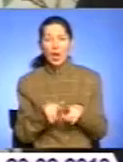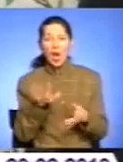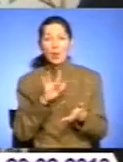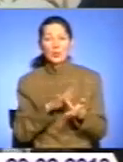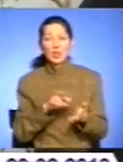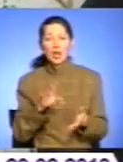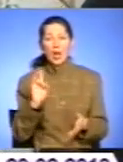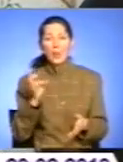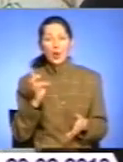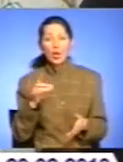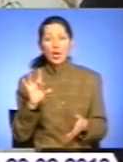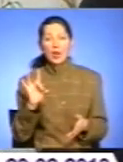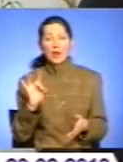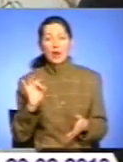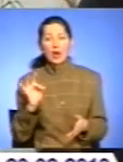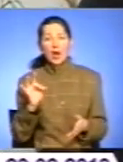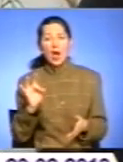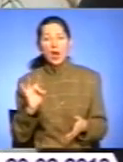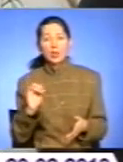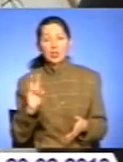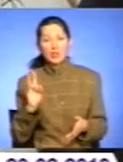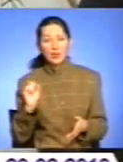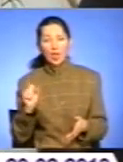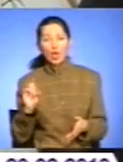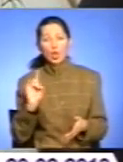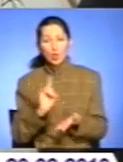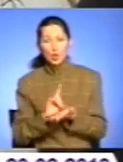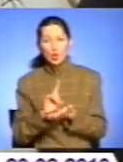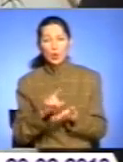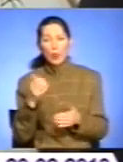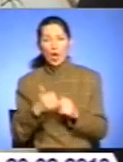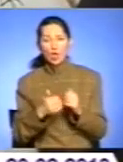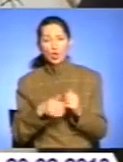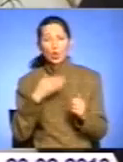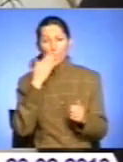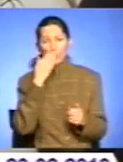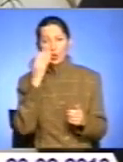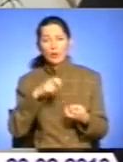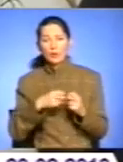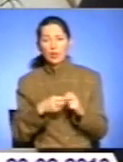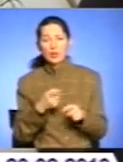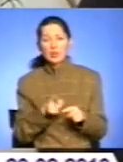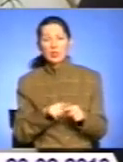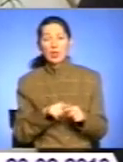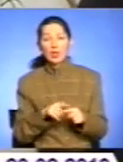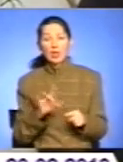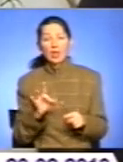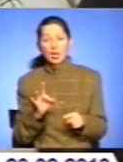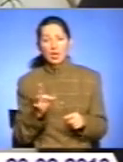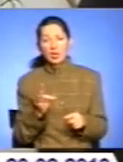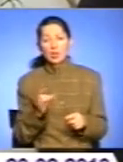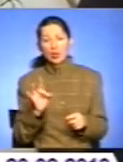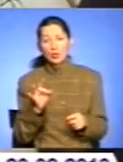містах, як Миколаїв, Рівне, Суми, Херсон, Ужгород, Івано-Франківськ, ці тарифи у розмірі 2 гривні вони